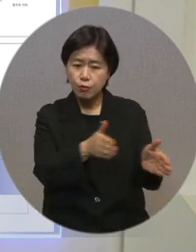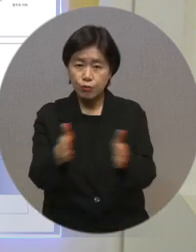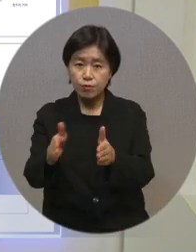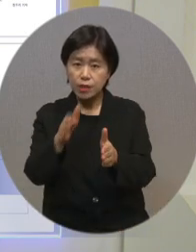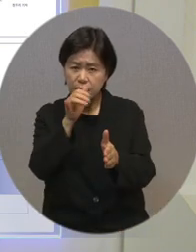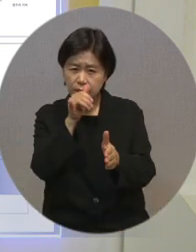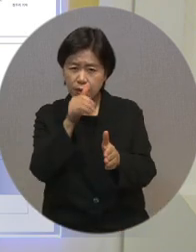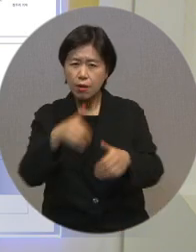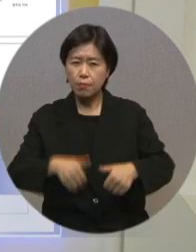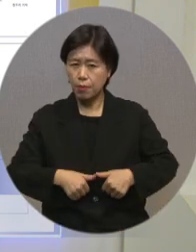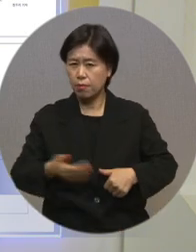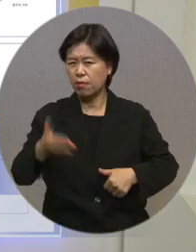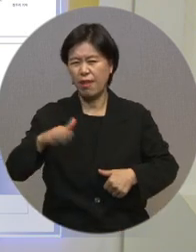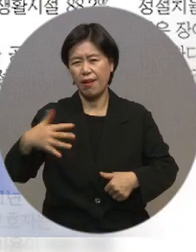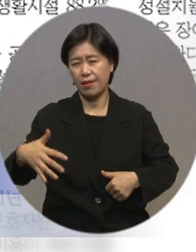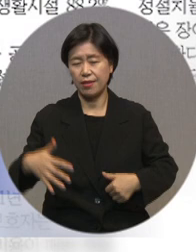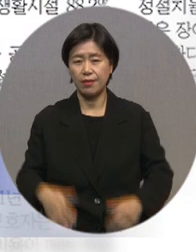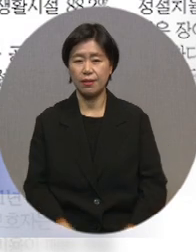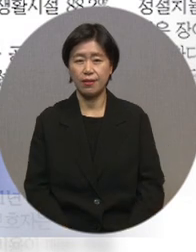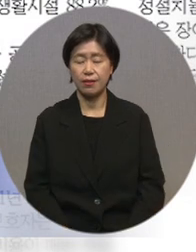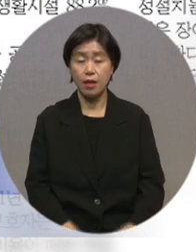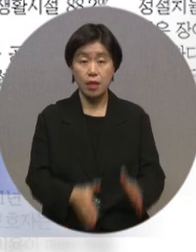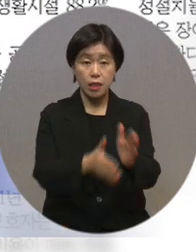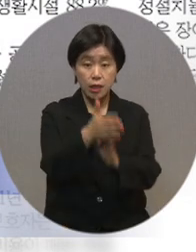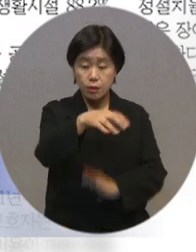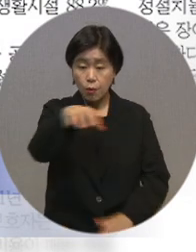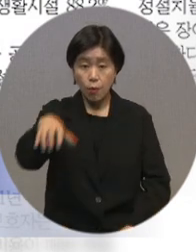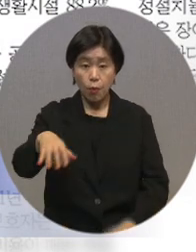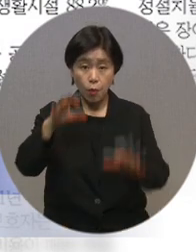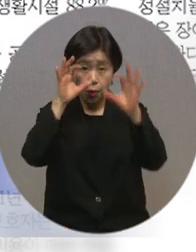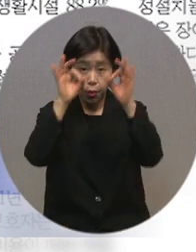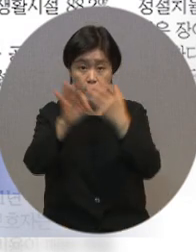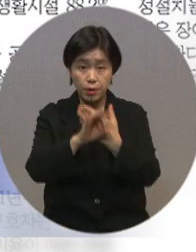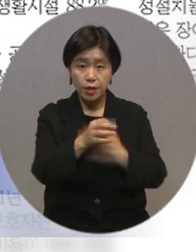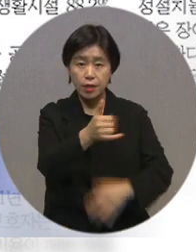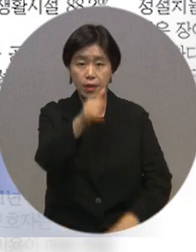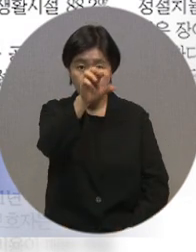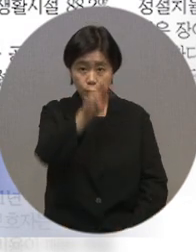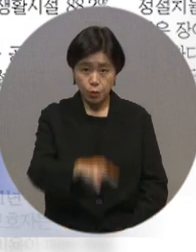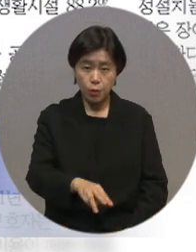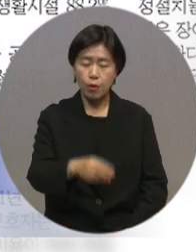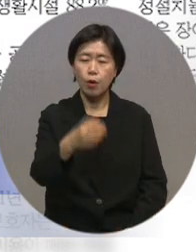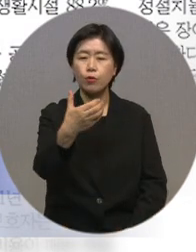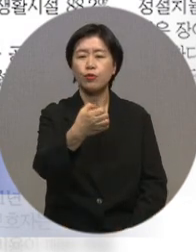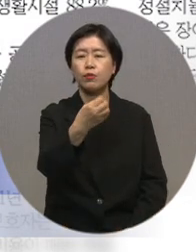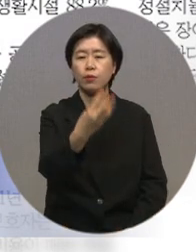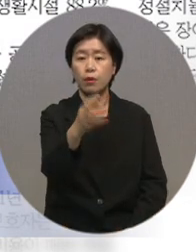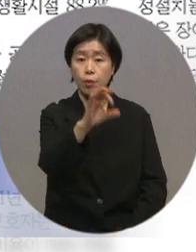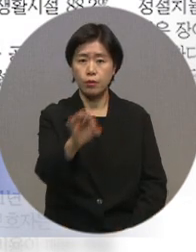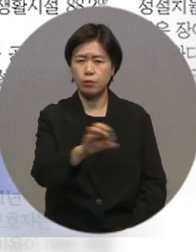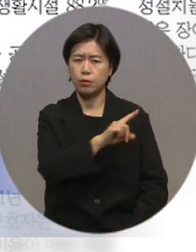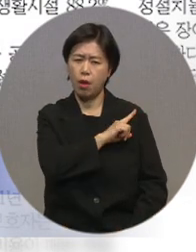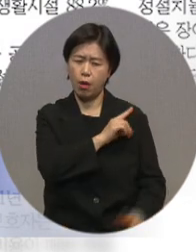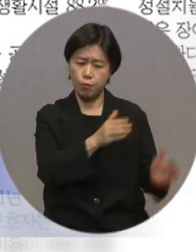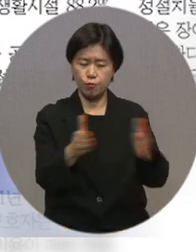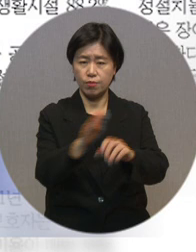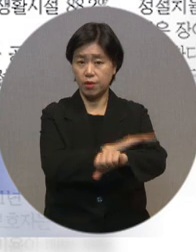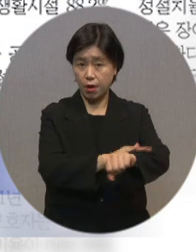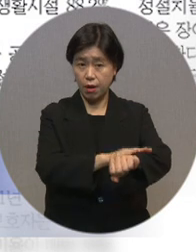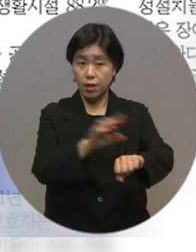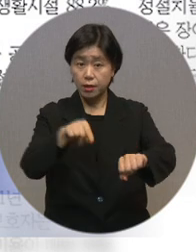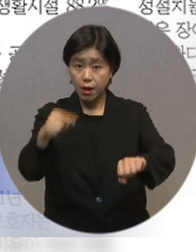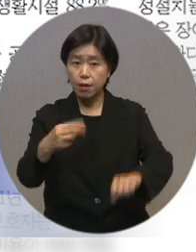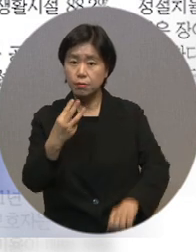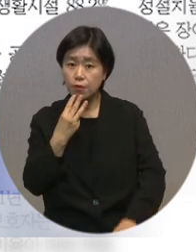그렇지 못했다는 겁니다 시도별 설치율을 보면 세종이 93% 가장 높았고 서울 경기